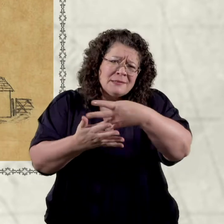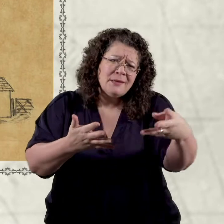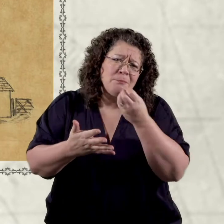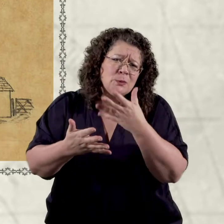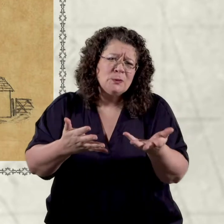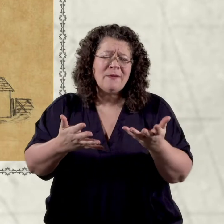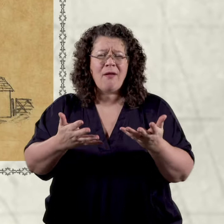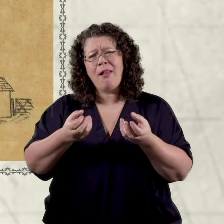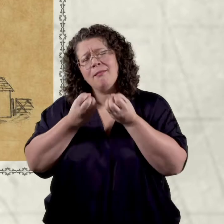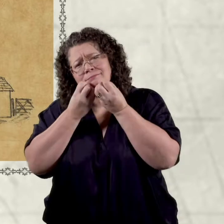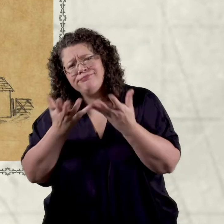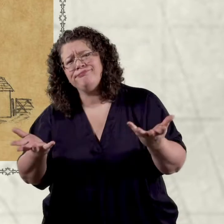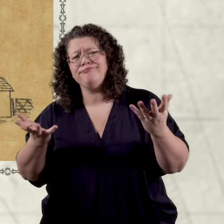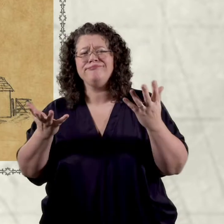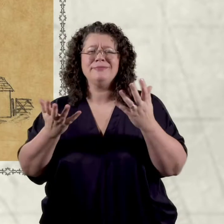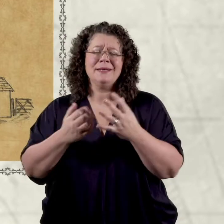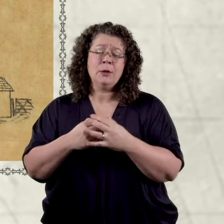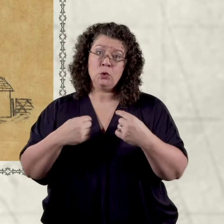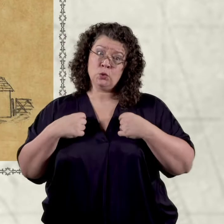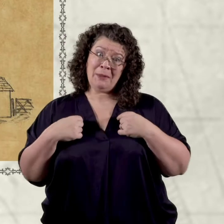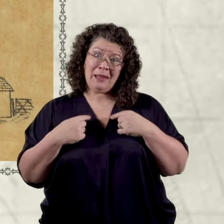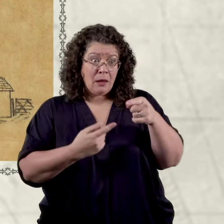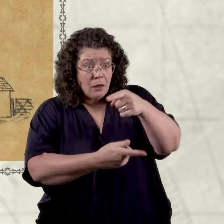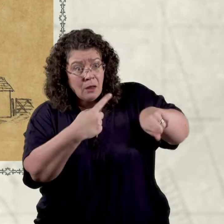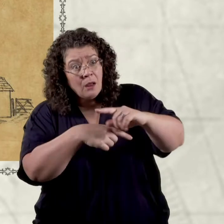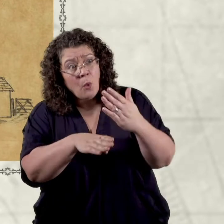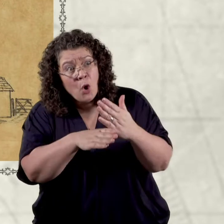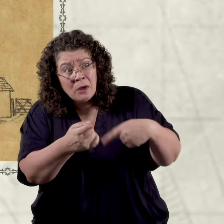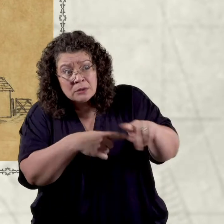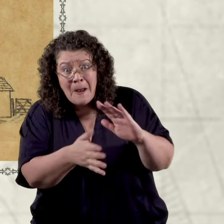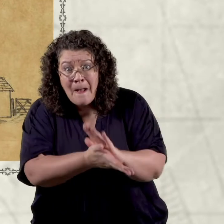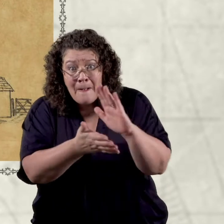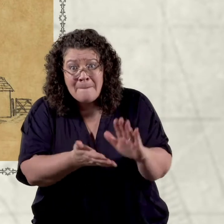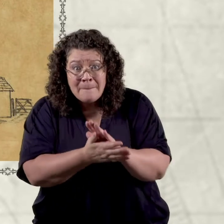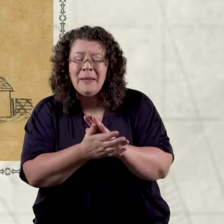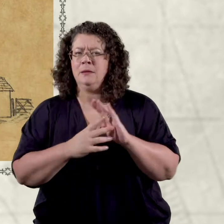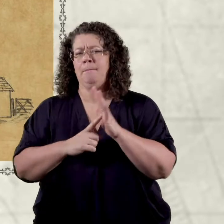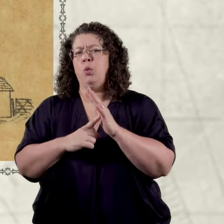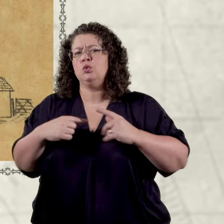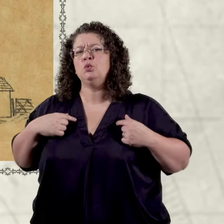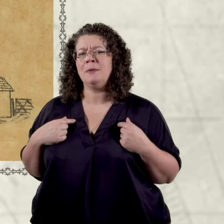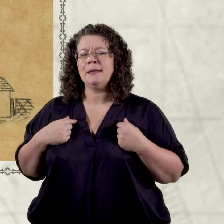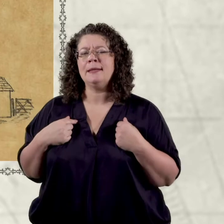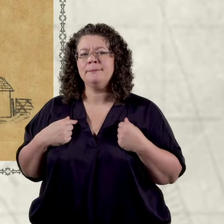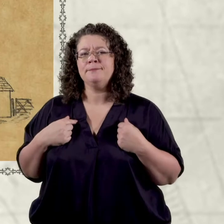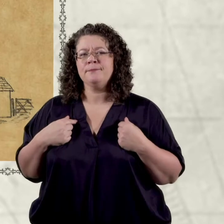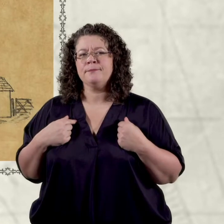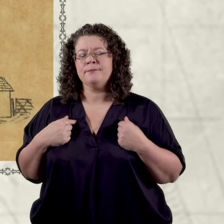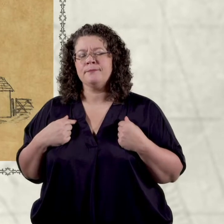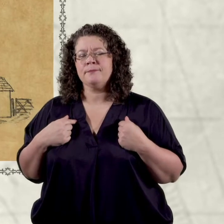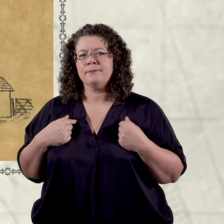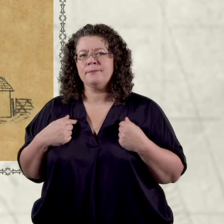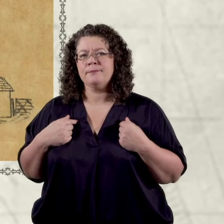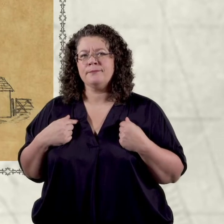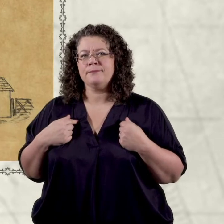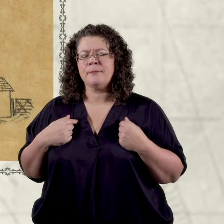ar eich gwaith chi. Patrwm hyfryd. I fi, roedd ei hapusrwydd